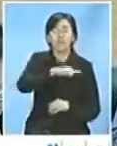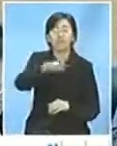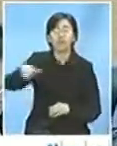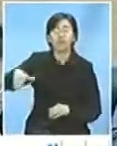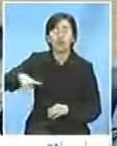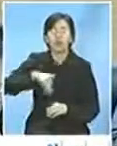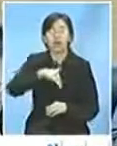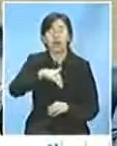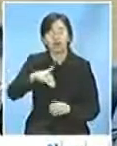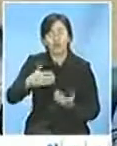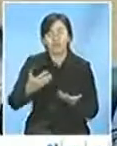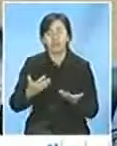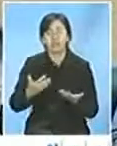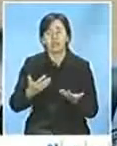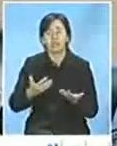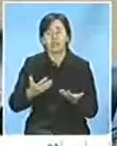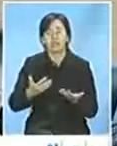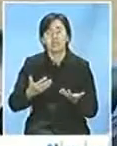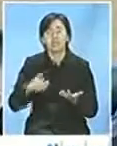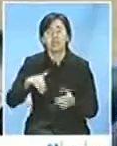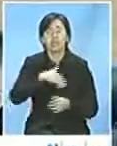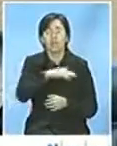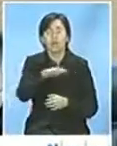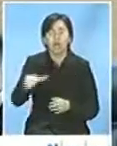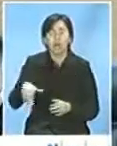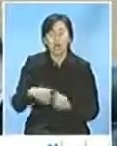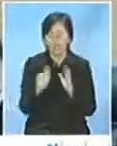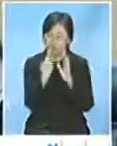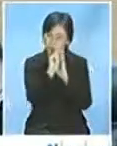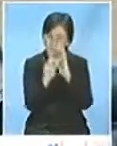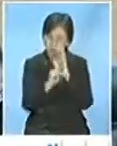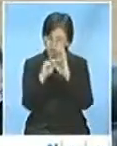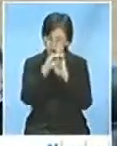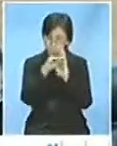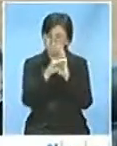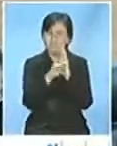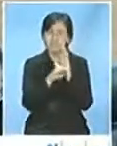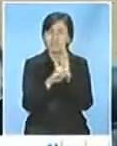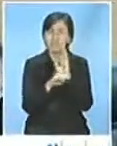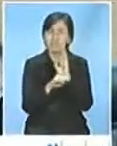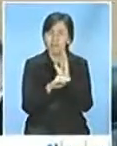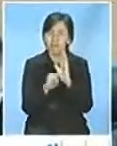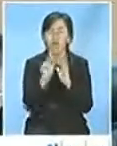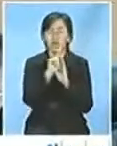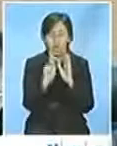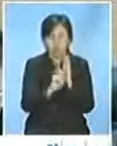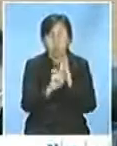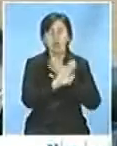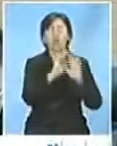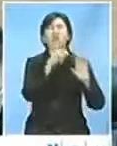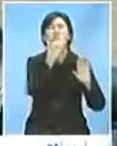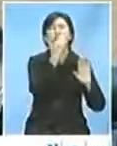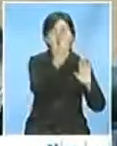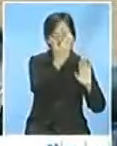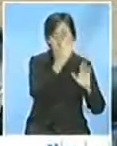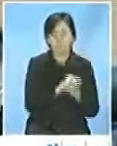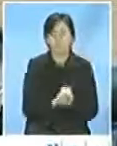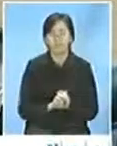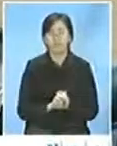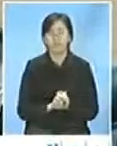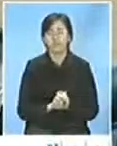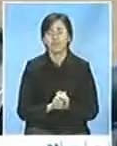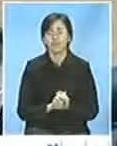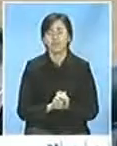ยู่ในเวลาที่ยังอยู่ในเงื่อนไขที่สามารถถอนกฎหมายฉบับนี้ออกไปสู่